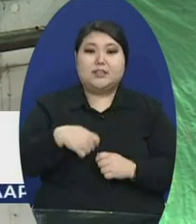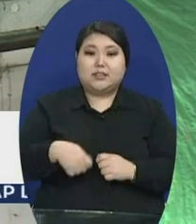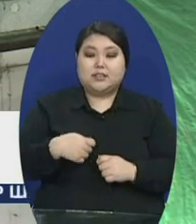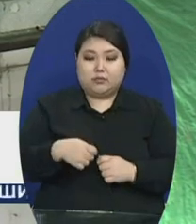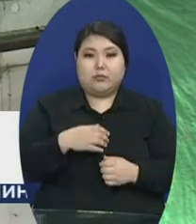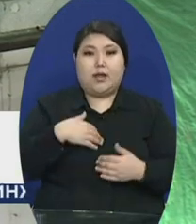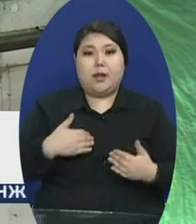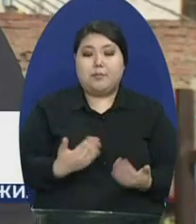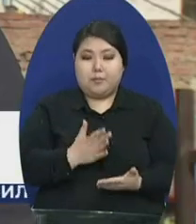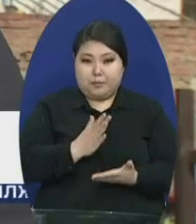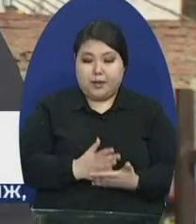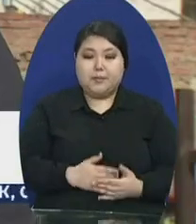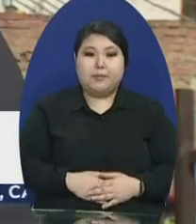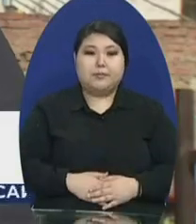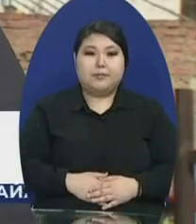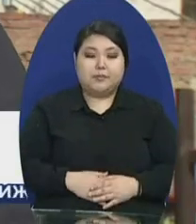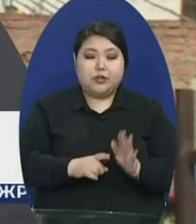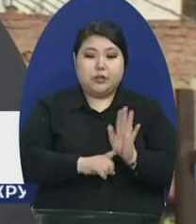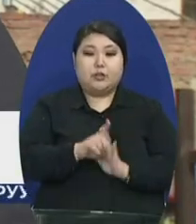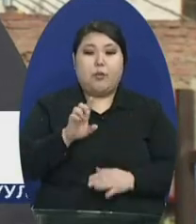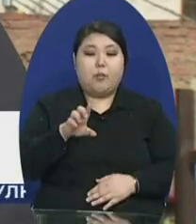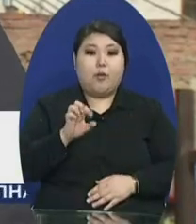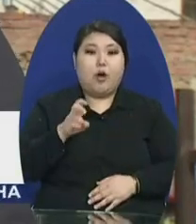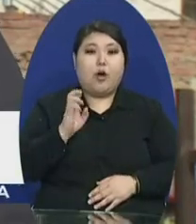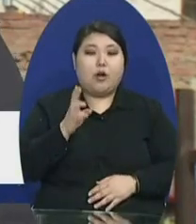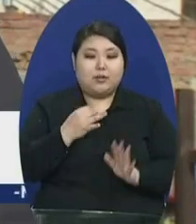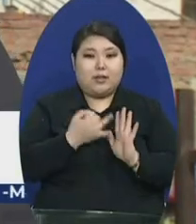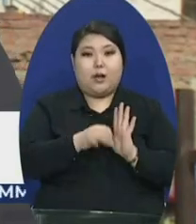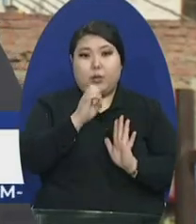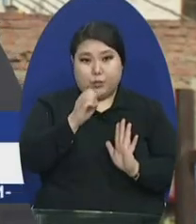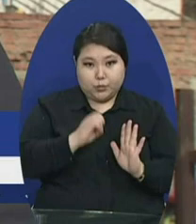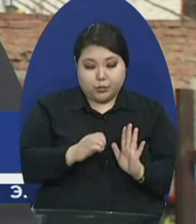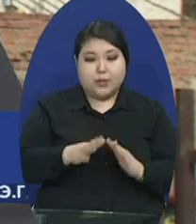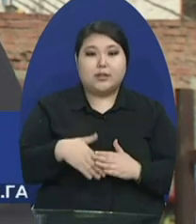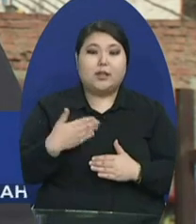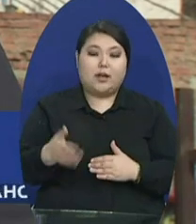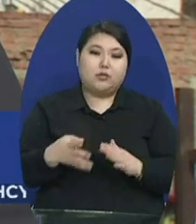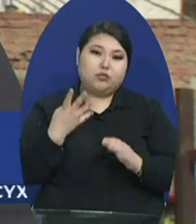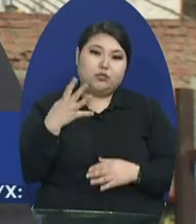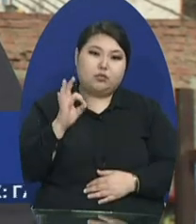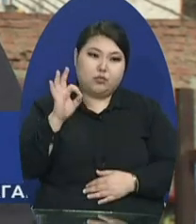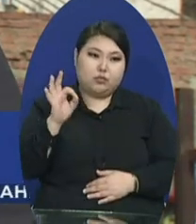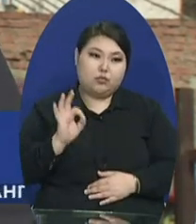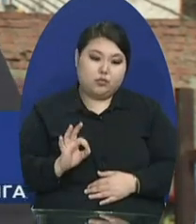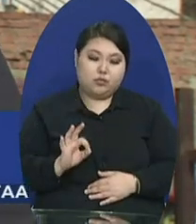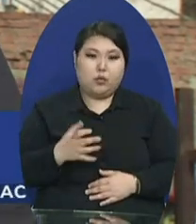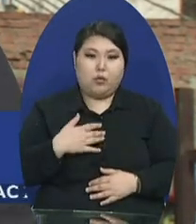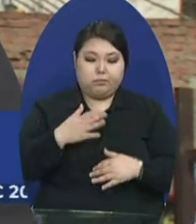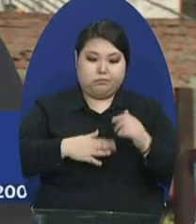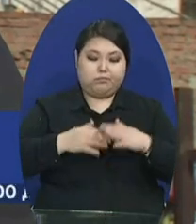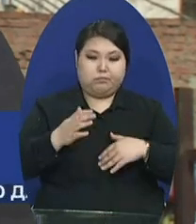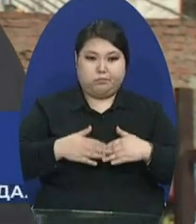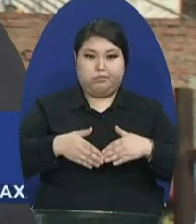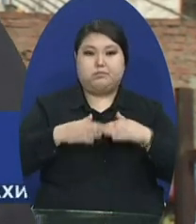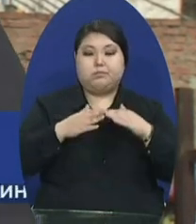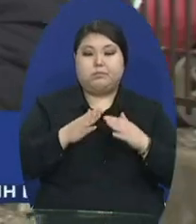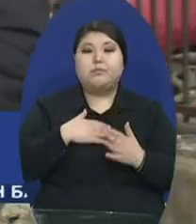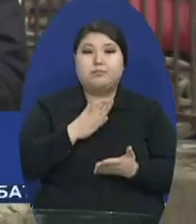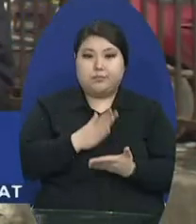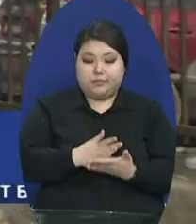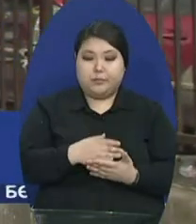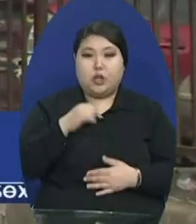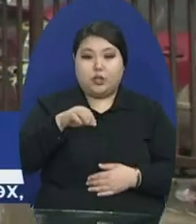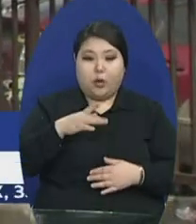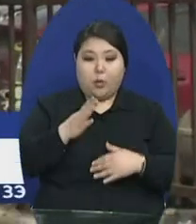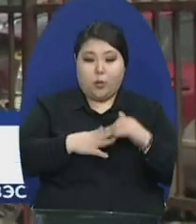төлөөд амьдарч байгаа юм байна. Эхний блок маань 70% явж байна. Дараагийн блок маань 40% угсралтын үйл ажиллагаатай л явж байна.